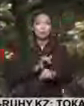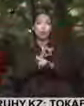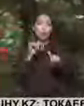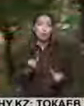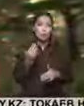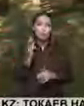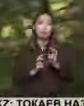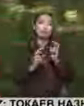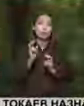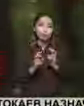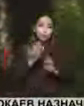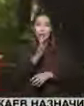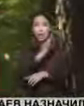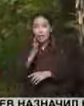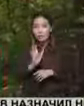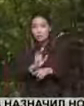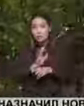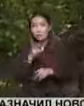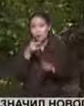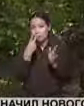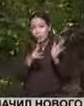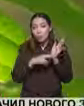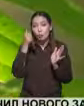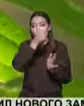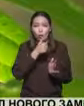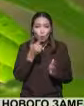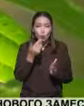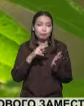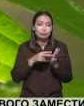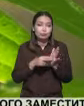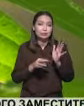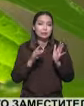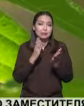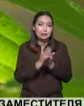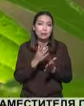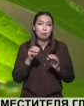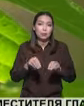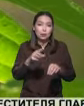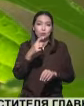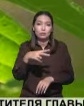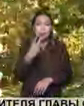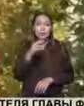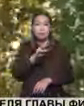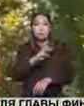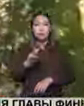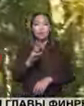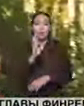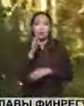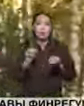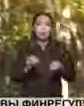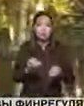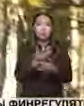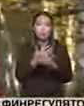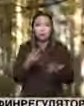объемов воспроизводства леса до 2027 года. За это время запланировано посадить 122 миллиона саженцев различных пород на площади